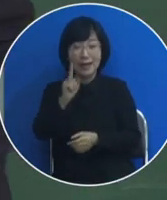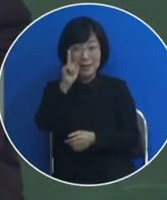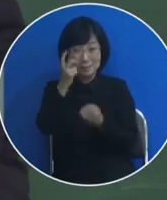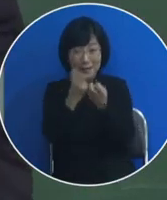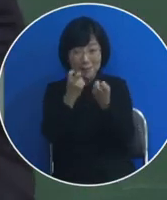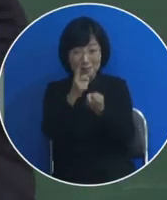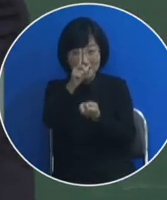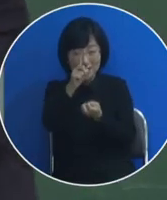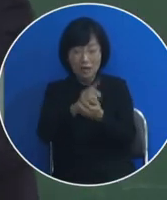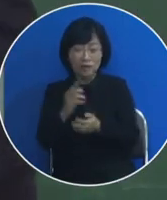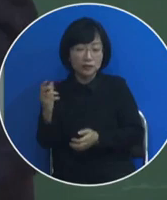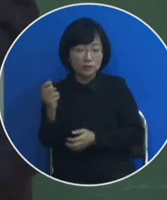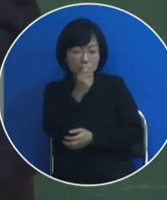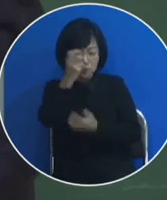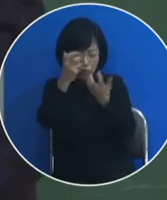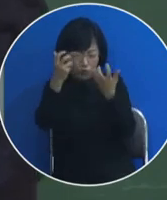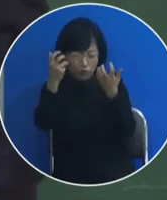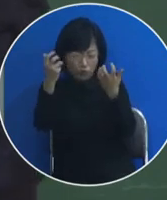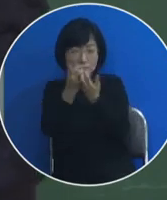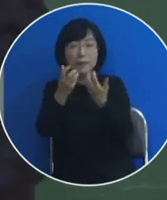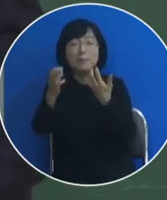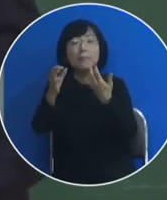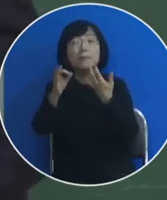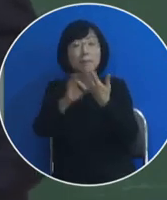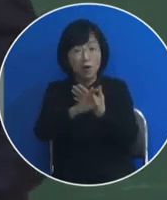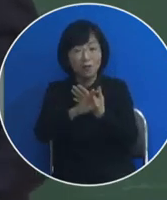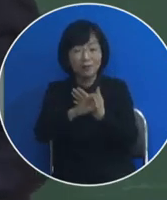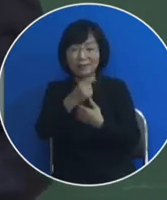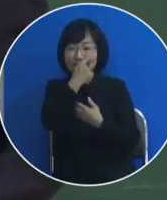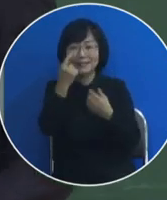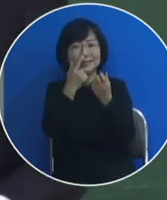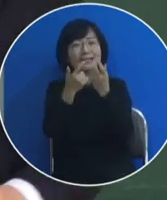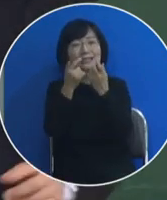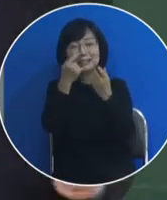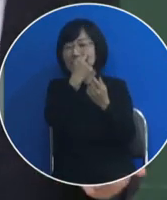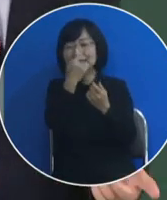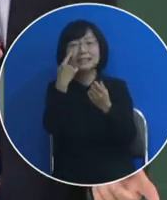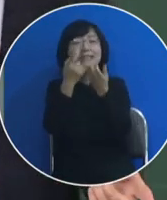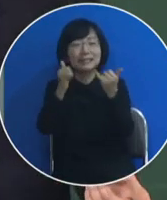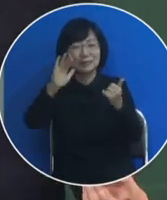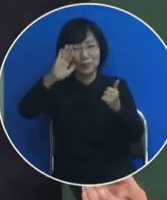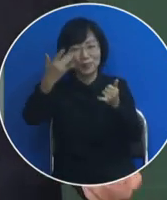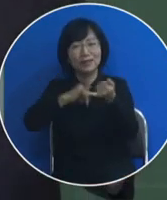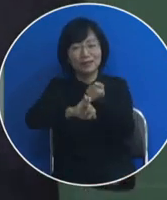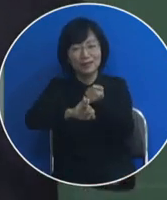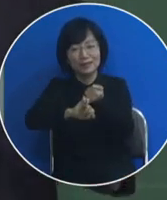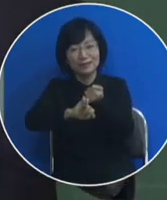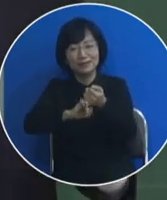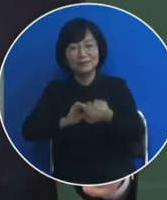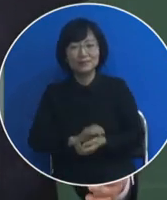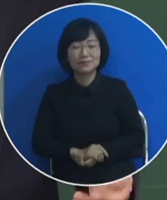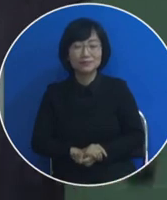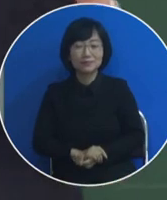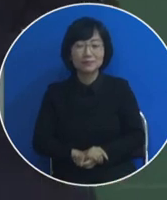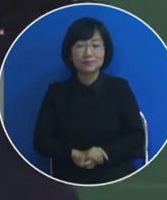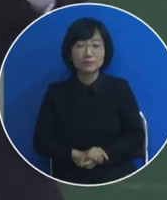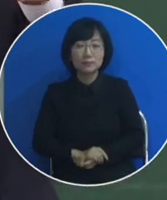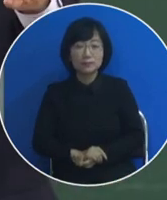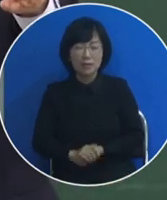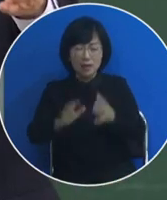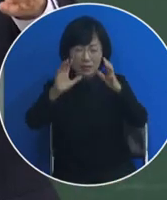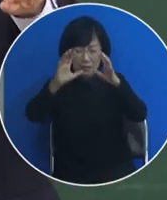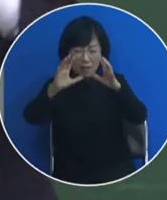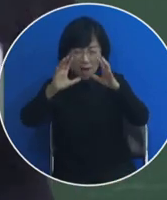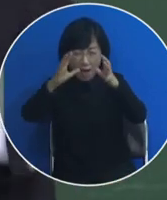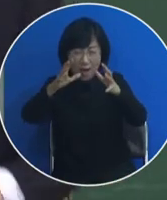the filling of the Holy Spirit, you will receive power. 그러고 증인 될 거라. And you will be my witnesses. 그렇게 얘기하셨어요. That's what he said. 어느 정도 증인 됩니까? And to what extent? 땅